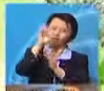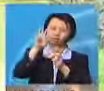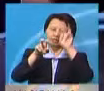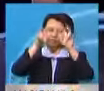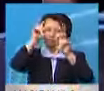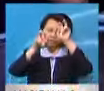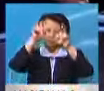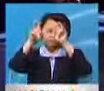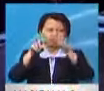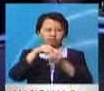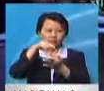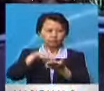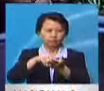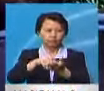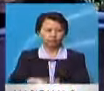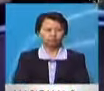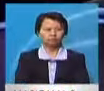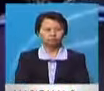yang ada ini.